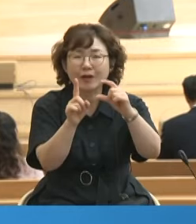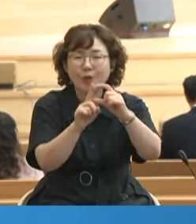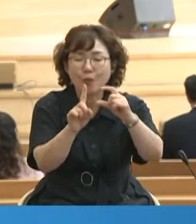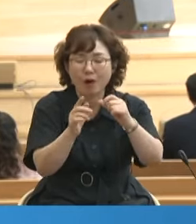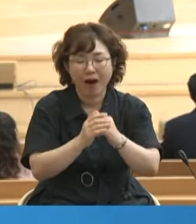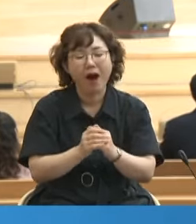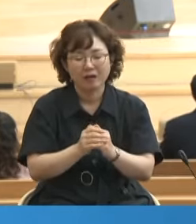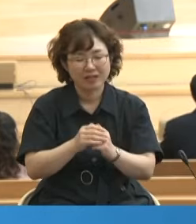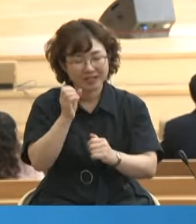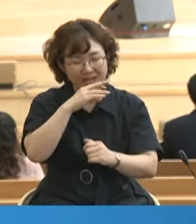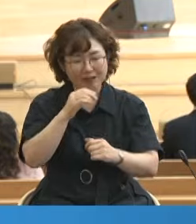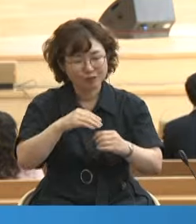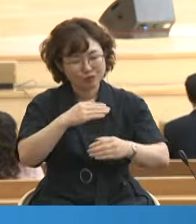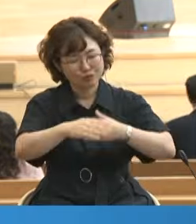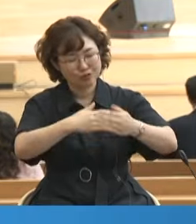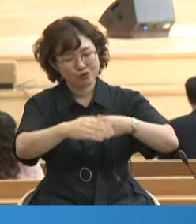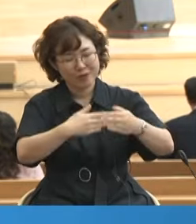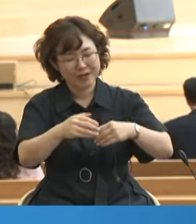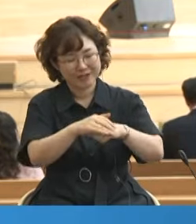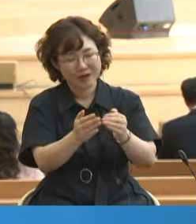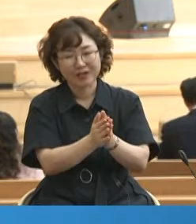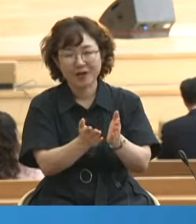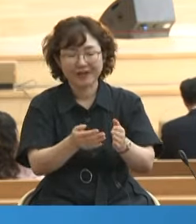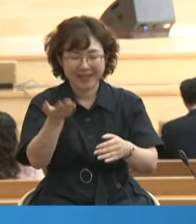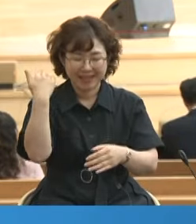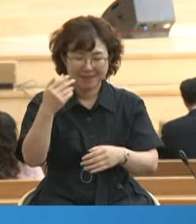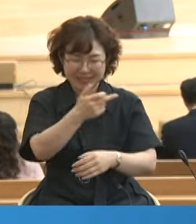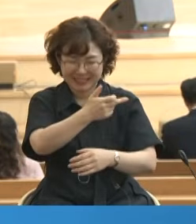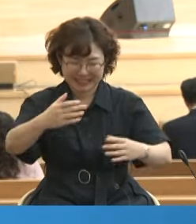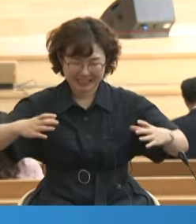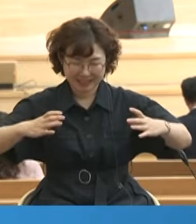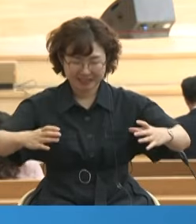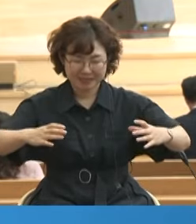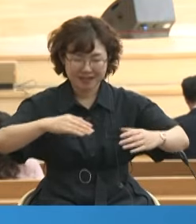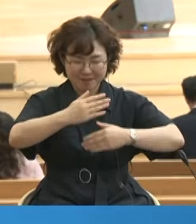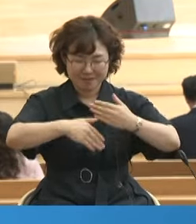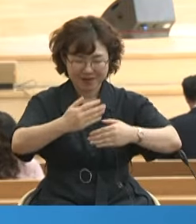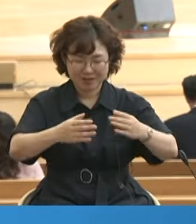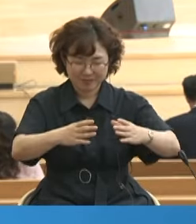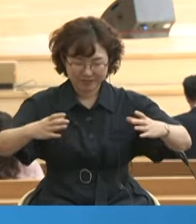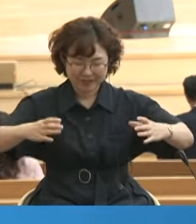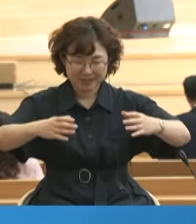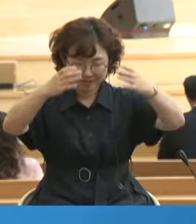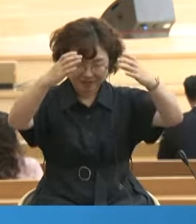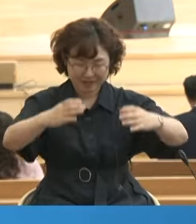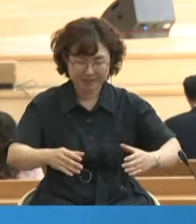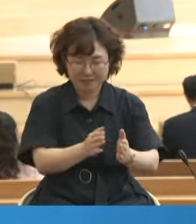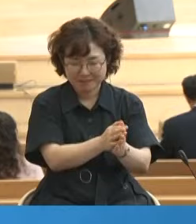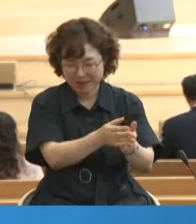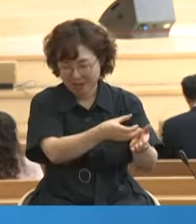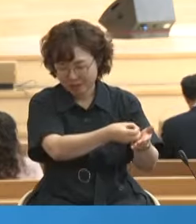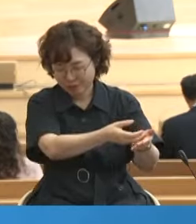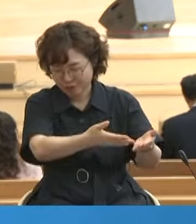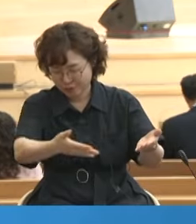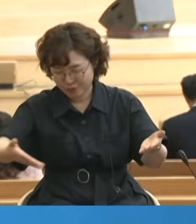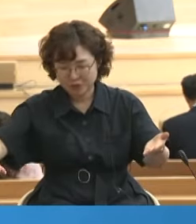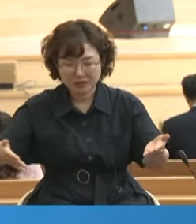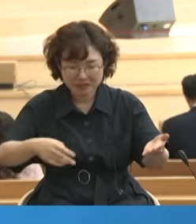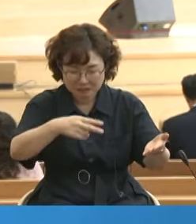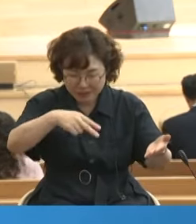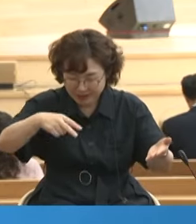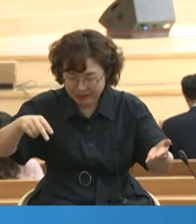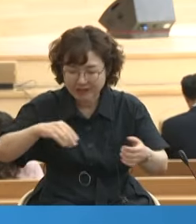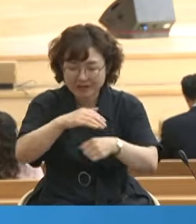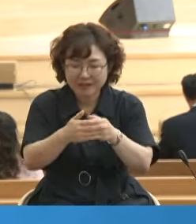두루마리 성경을 생각해요. 왜 파피루스 있잖아. 이렇게 막 이렇게 말려가지고 쭉 펼쳐서 보는 그런